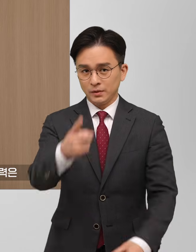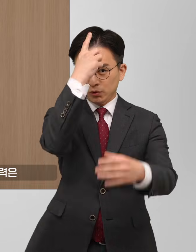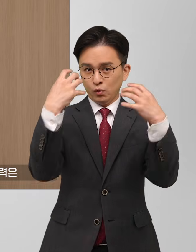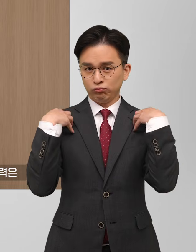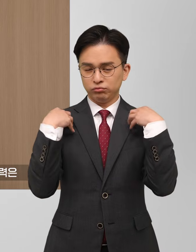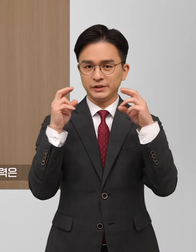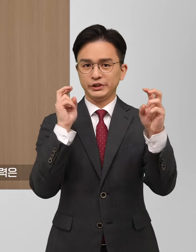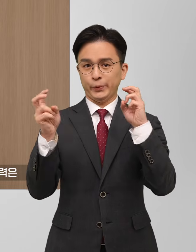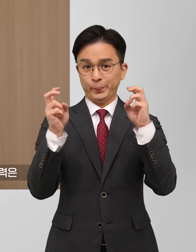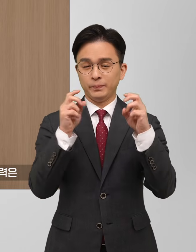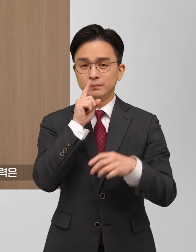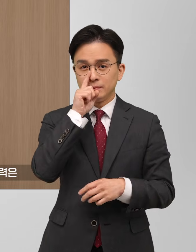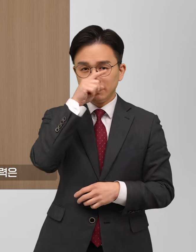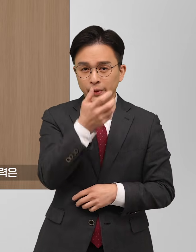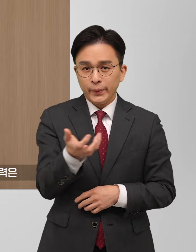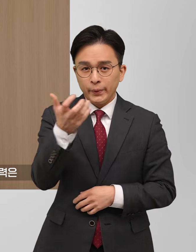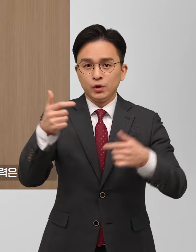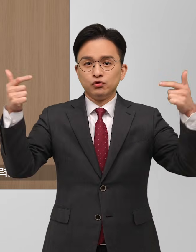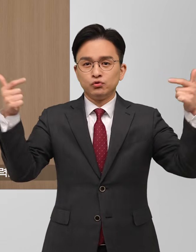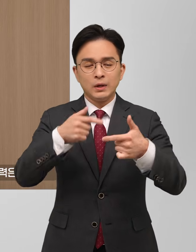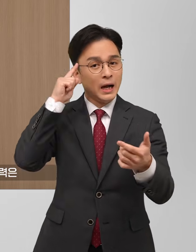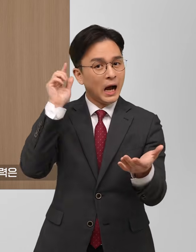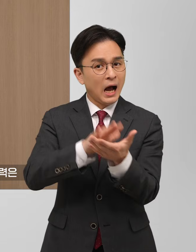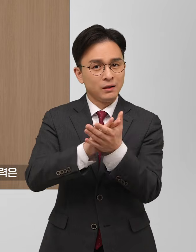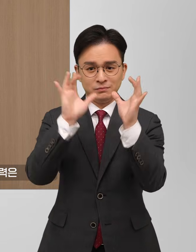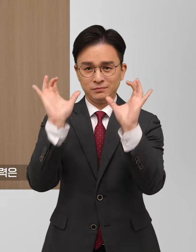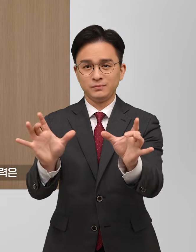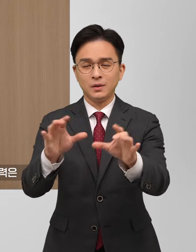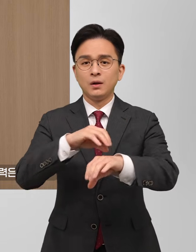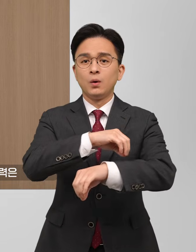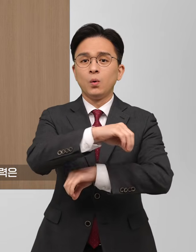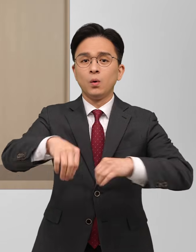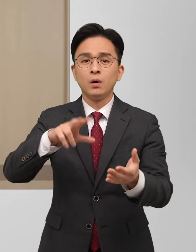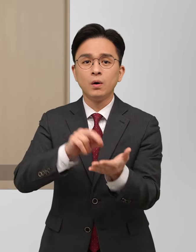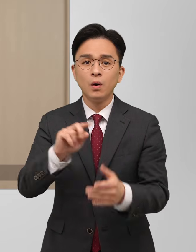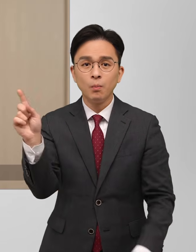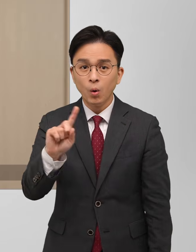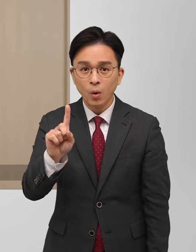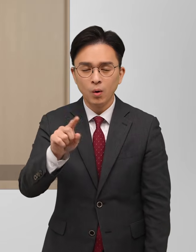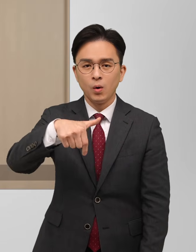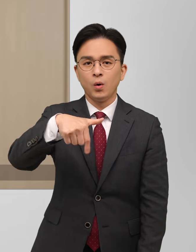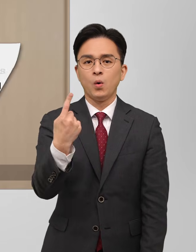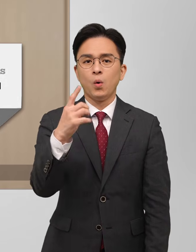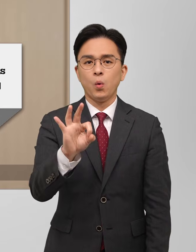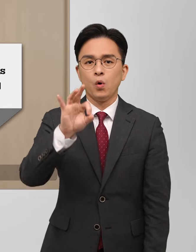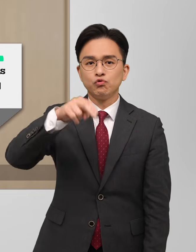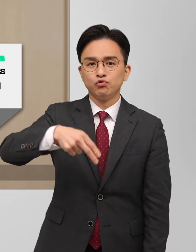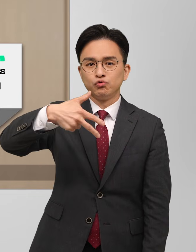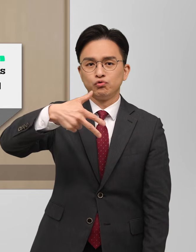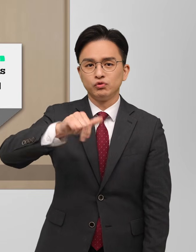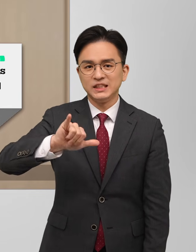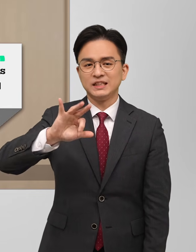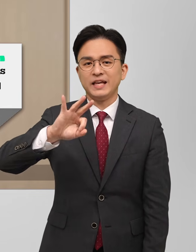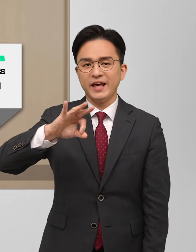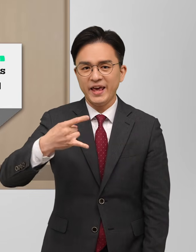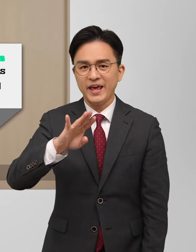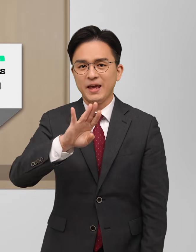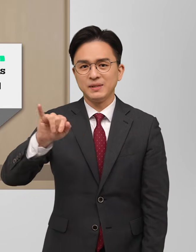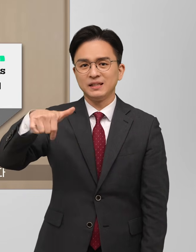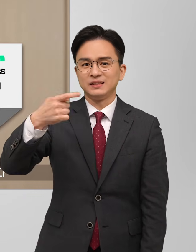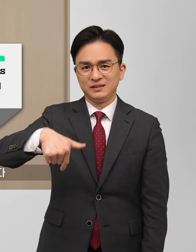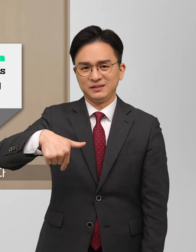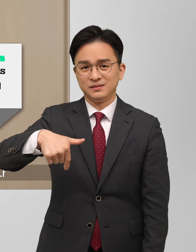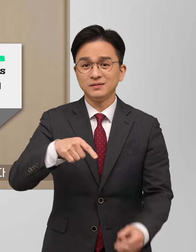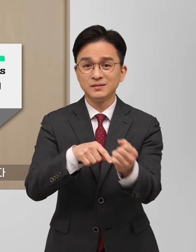각 국가나 기업의 자발적인 의사결정에 따른 온실가스 감소 노력은 기후변화 문제가 공유지의 비극의 성격을 갖고